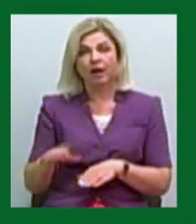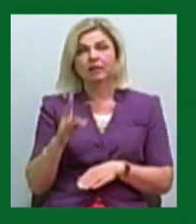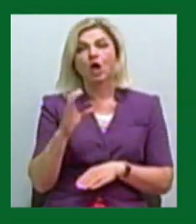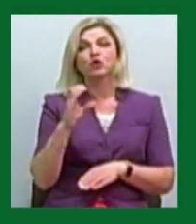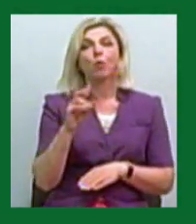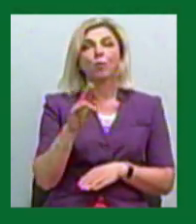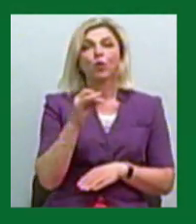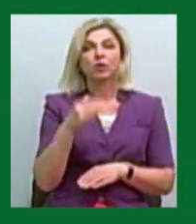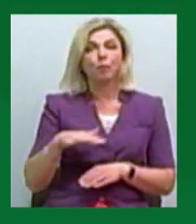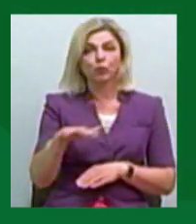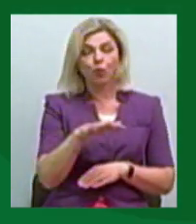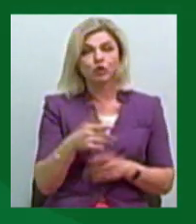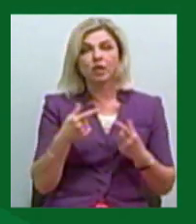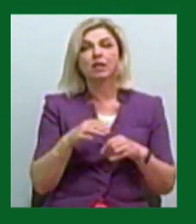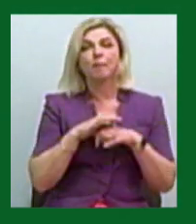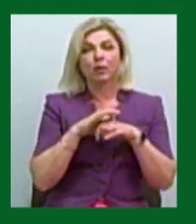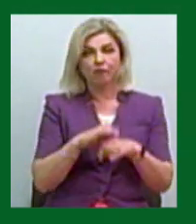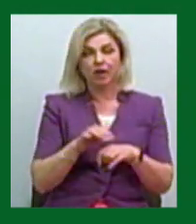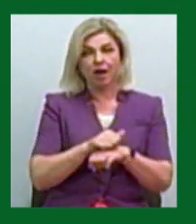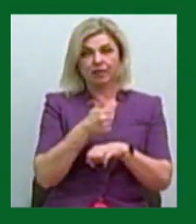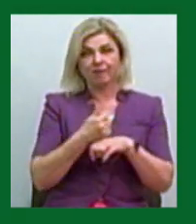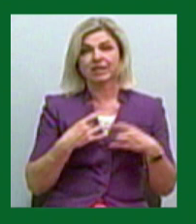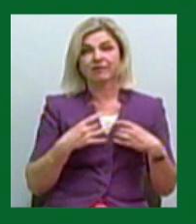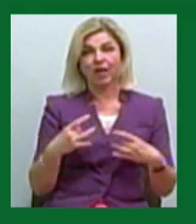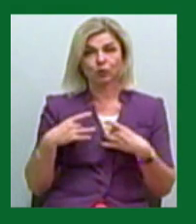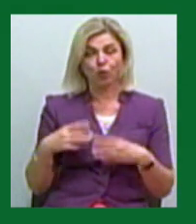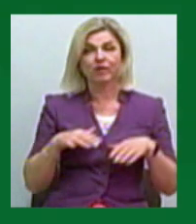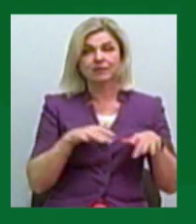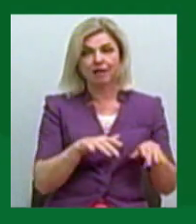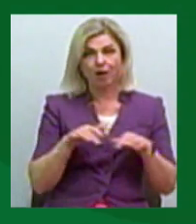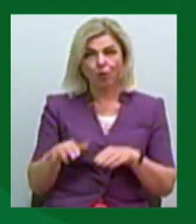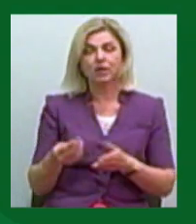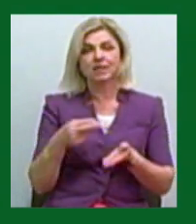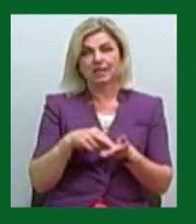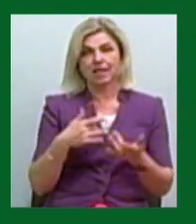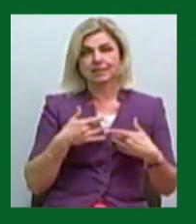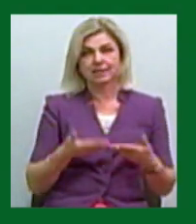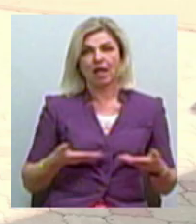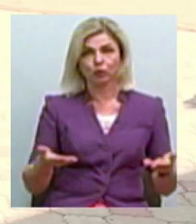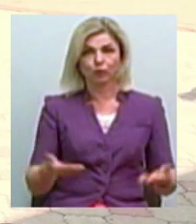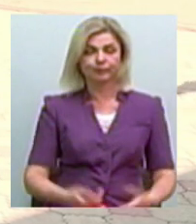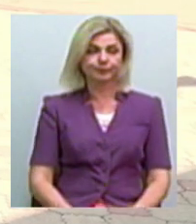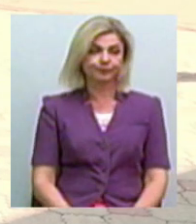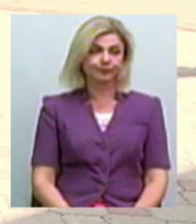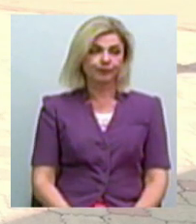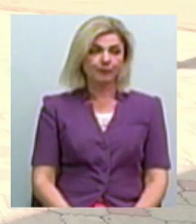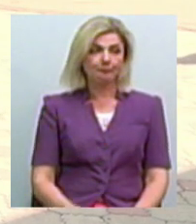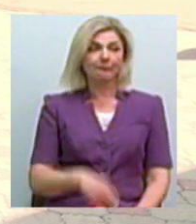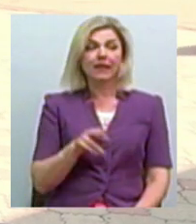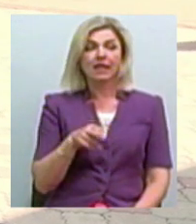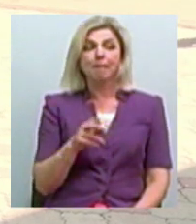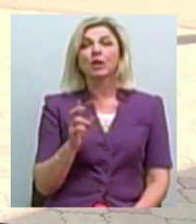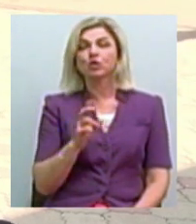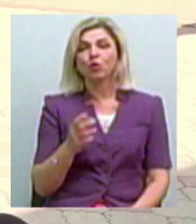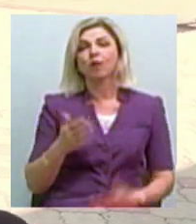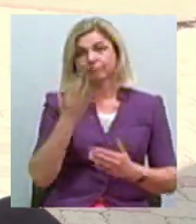Соборній площі, де відбуватимуться основні святкові заходи, встановлюють сцену. Денис Барашковський планує прийти